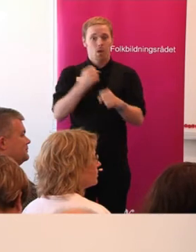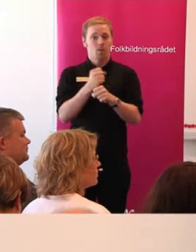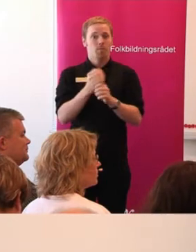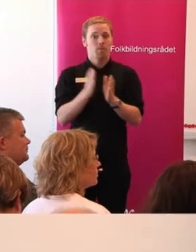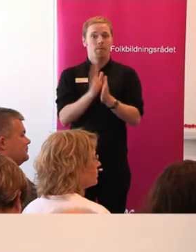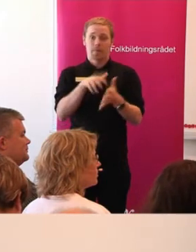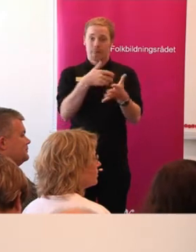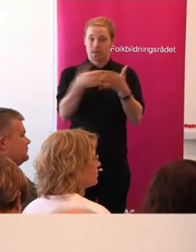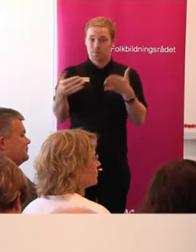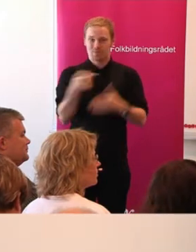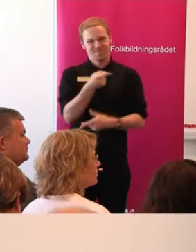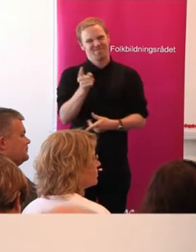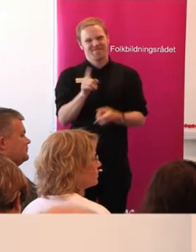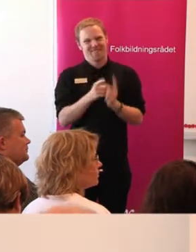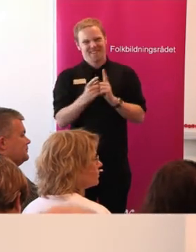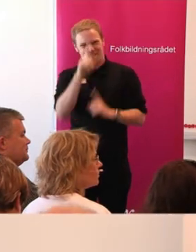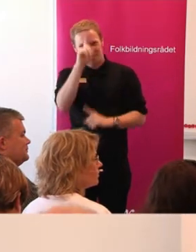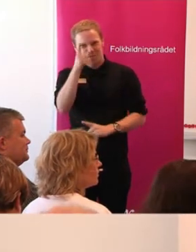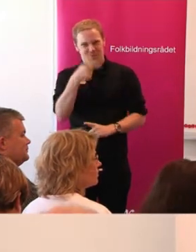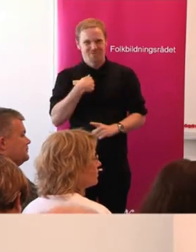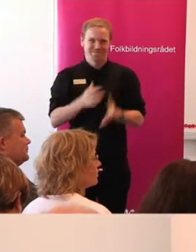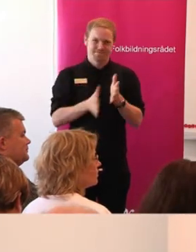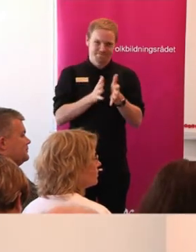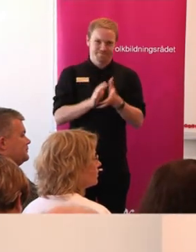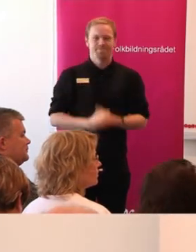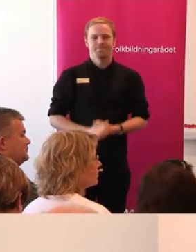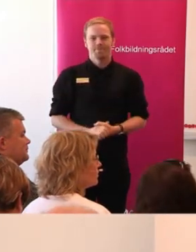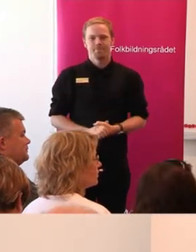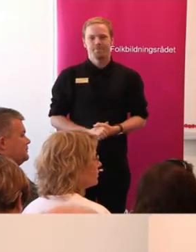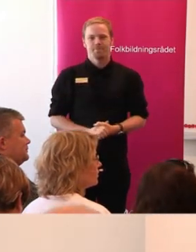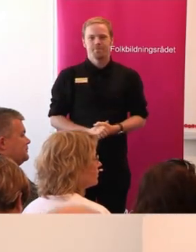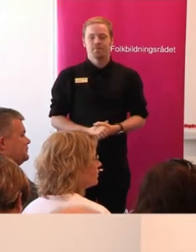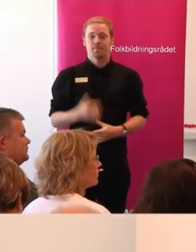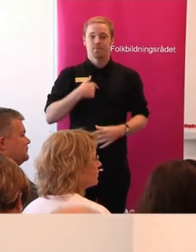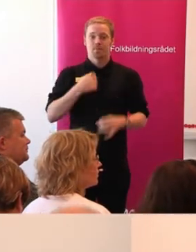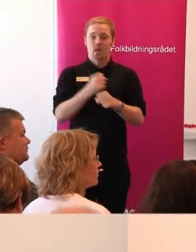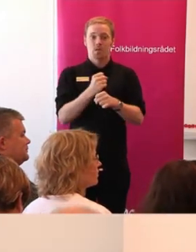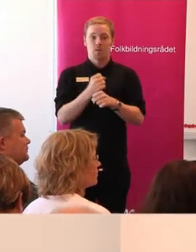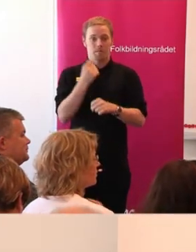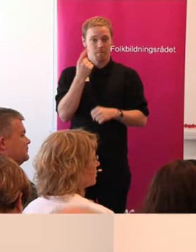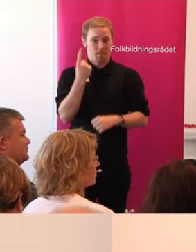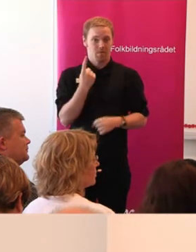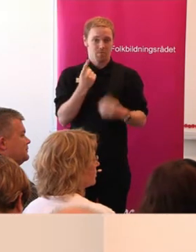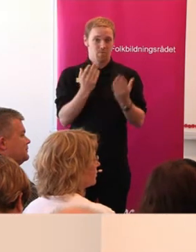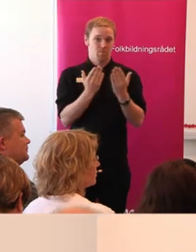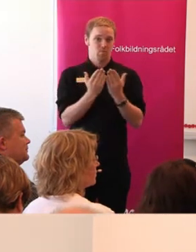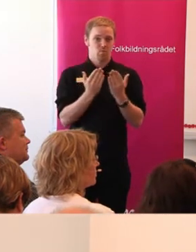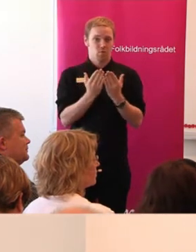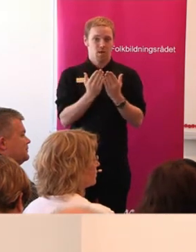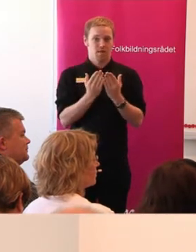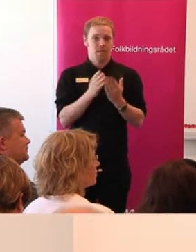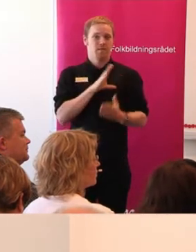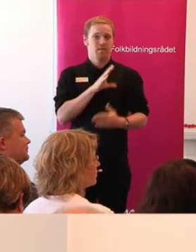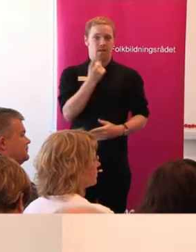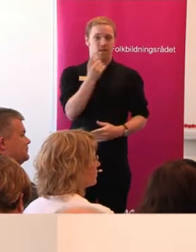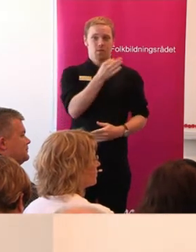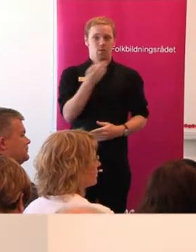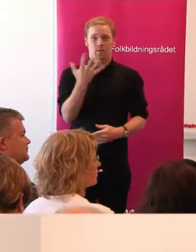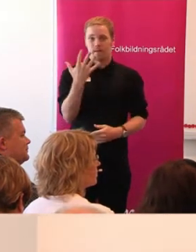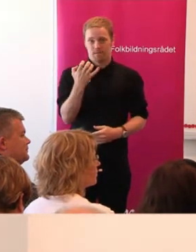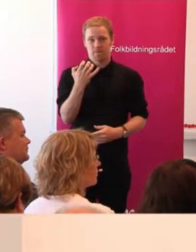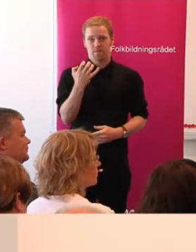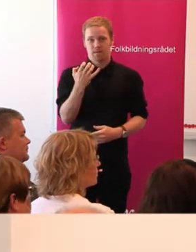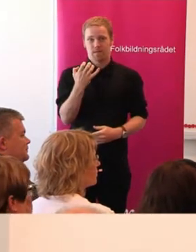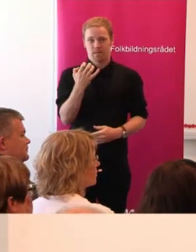teckenspråk, som ni kanske förstod nu. Jag jobbar på en av de 150 folkhögskolorna som